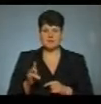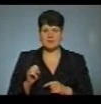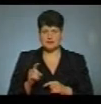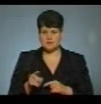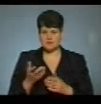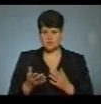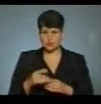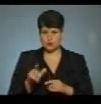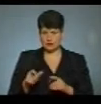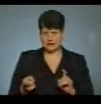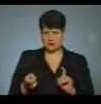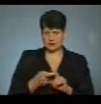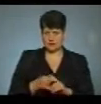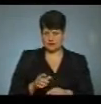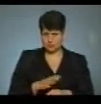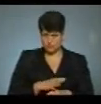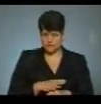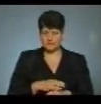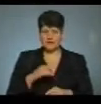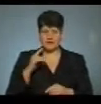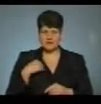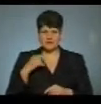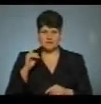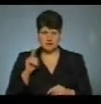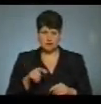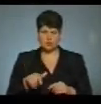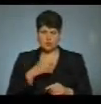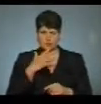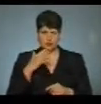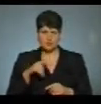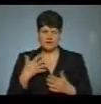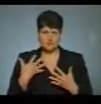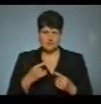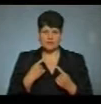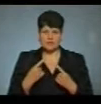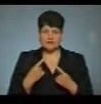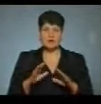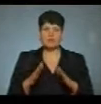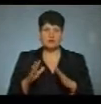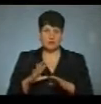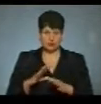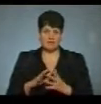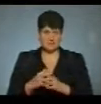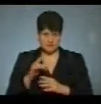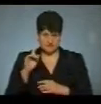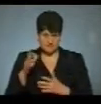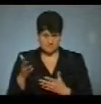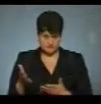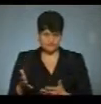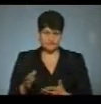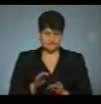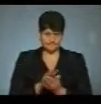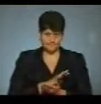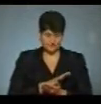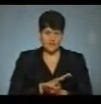якщо людина контактувала. В даному ситуації, я думаю, що вже про це дуже багато говорили, саме яка була подія в тих селах, так? От, і